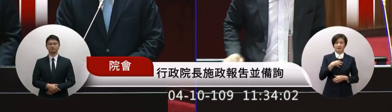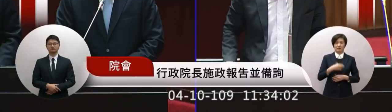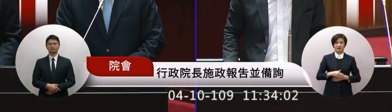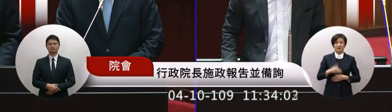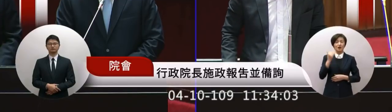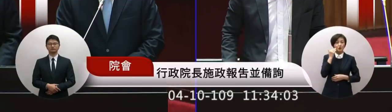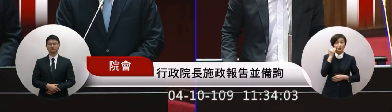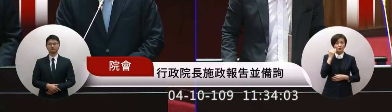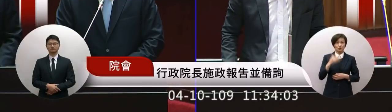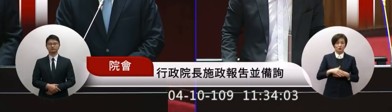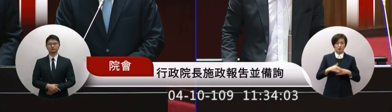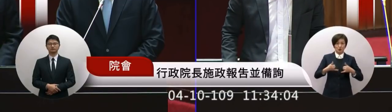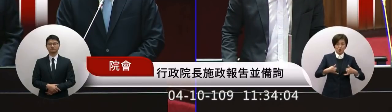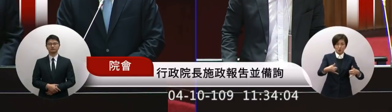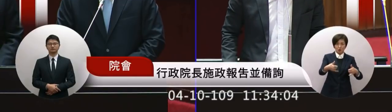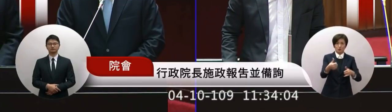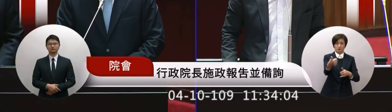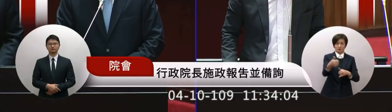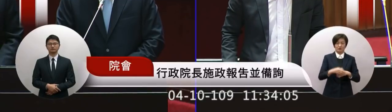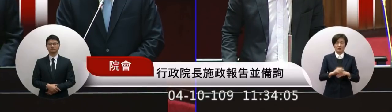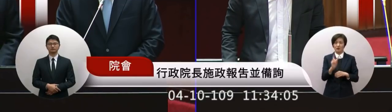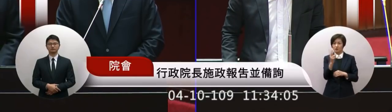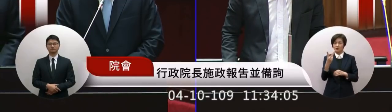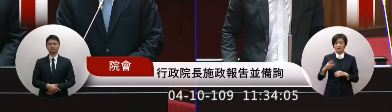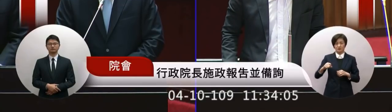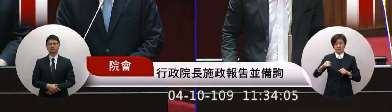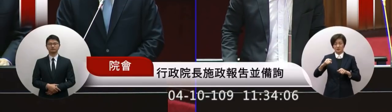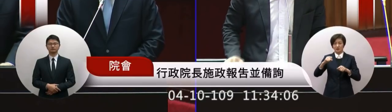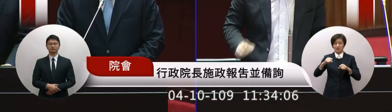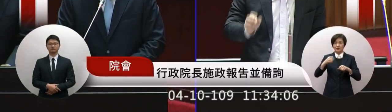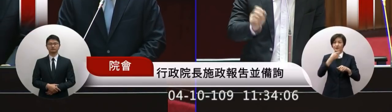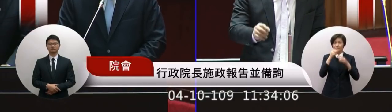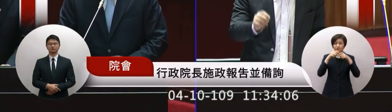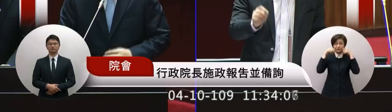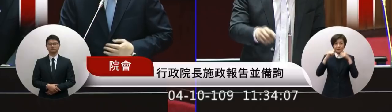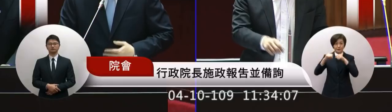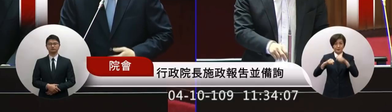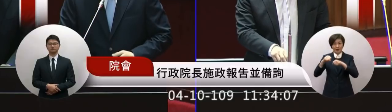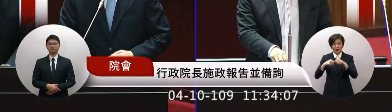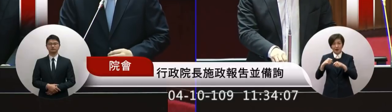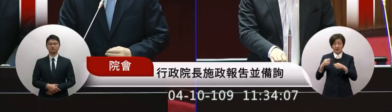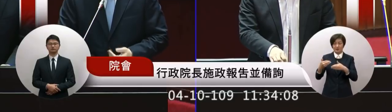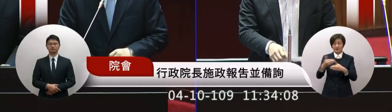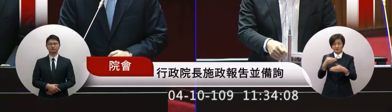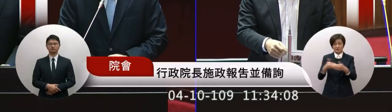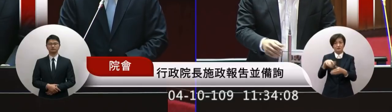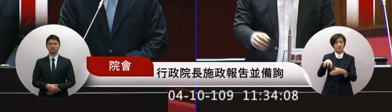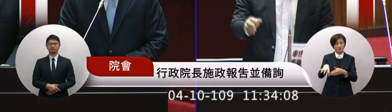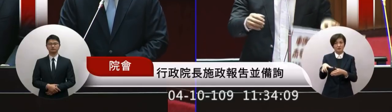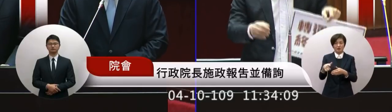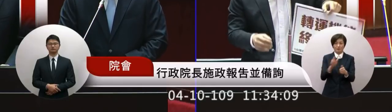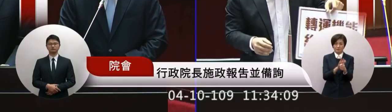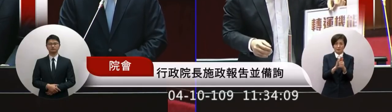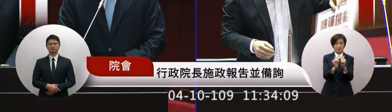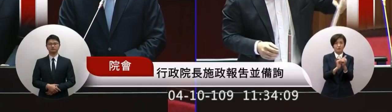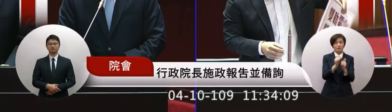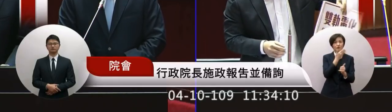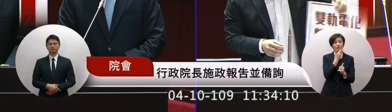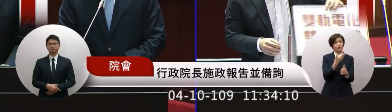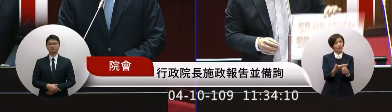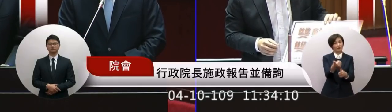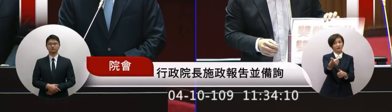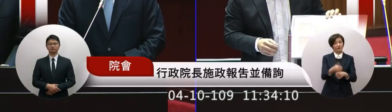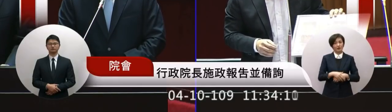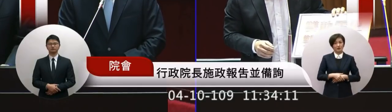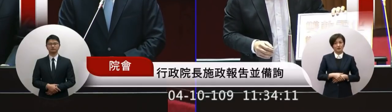好的这个拜客的转运站，其实是对上对着区域的发展甲人民拢真好。所以具体咱对海线的铁